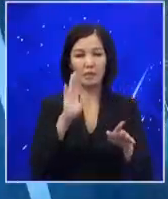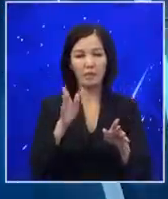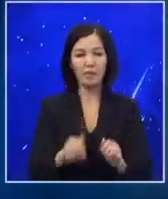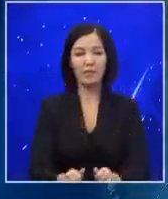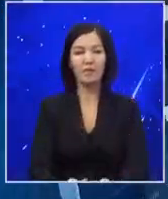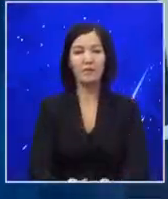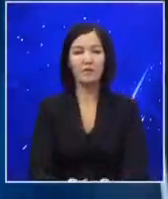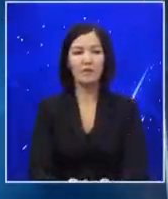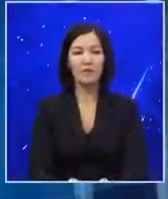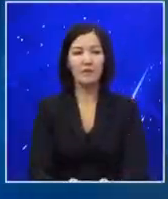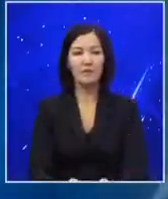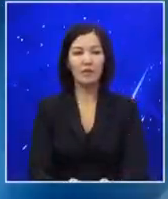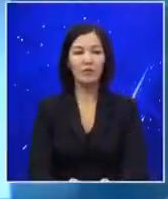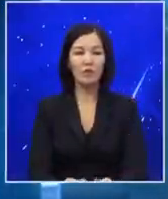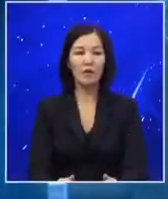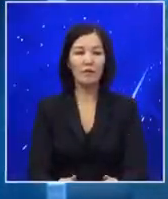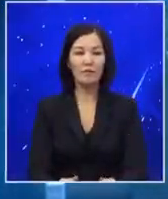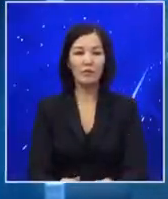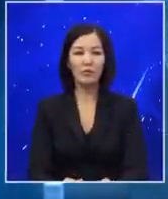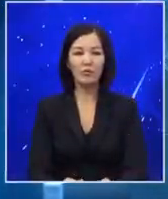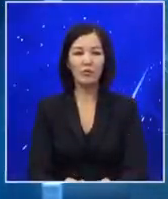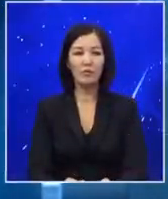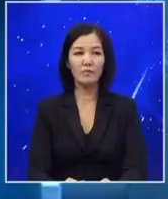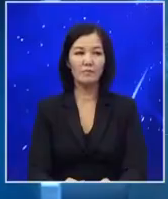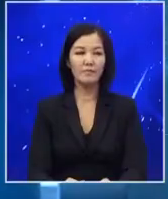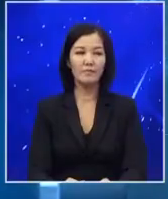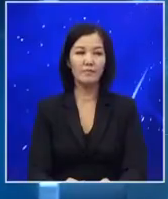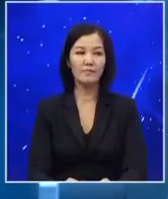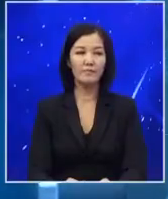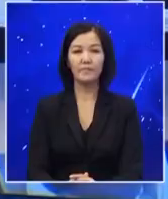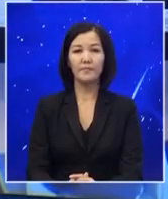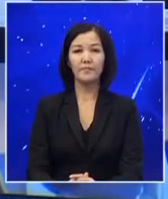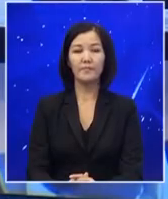Құрманжан Қасымжанұлы, Аманжол Жөнкешев, Жетісу арнасы.